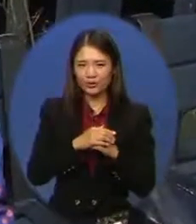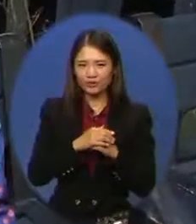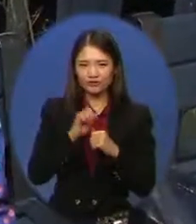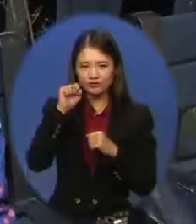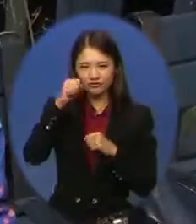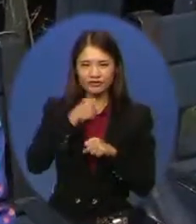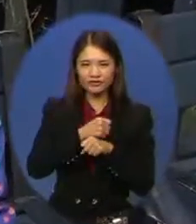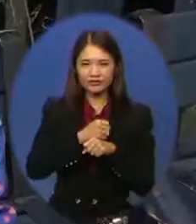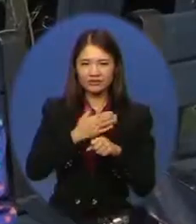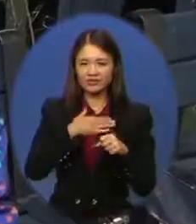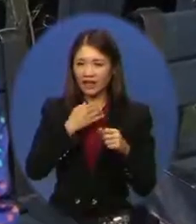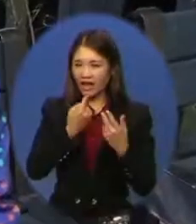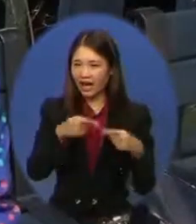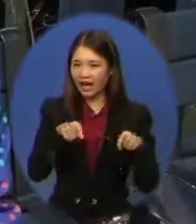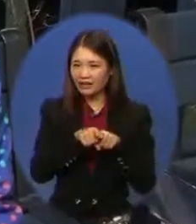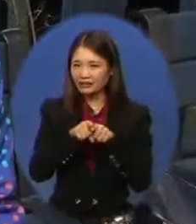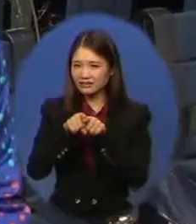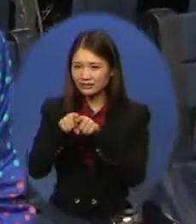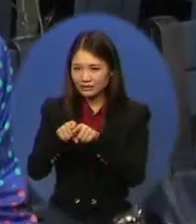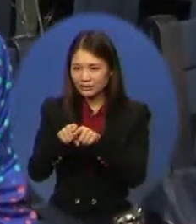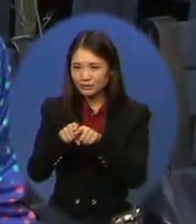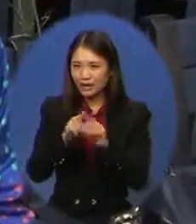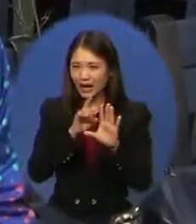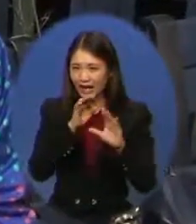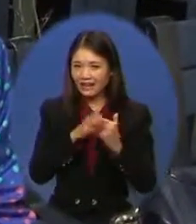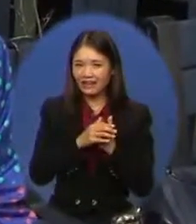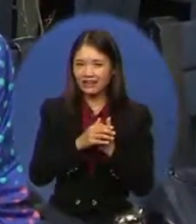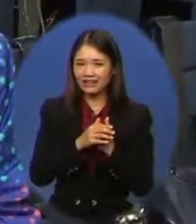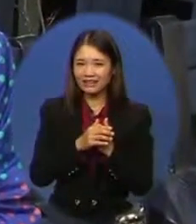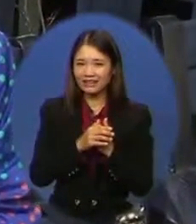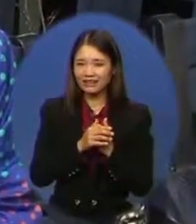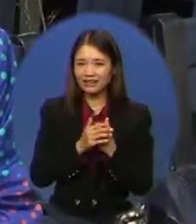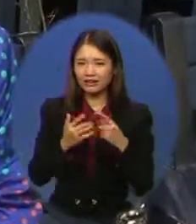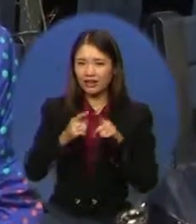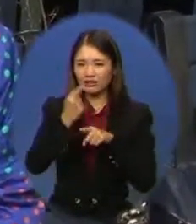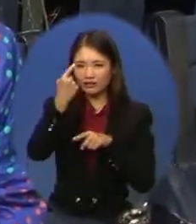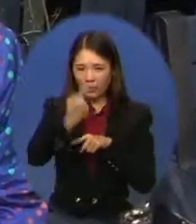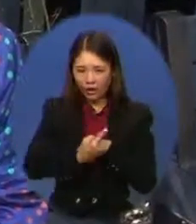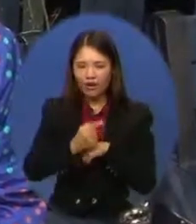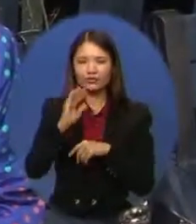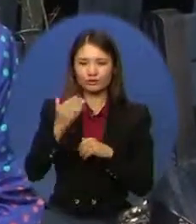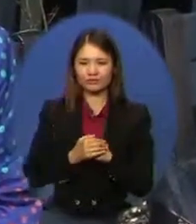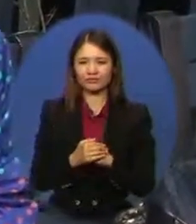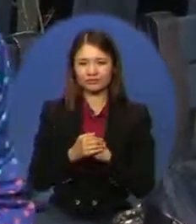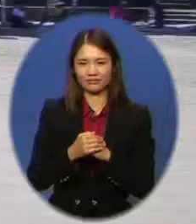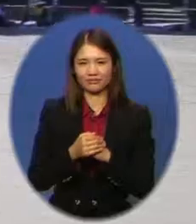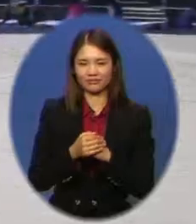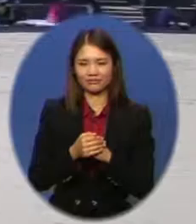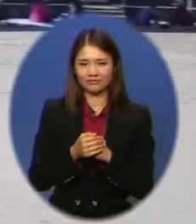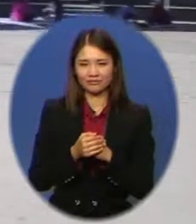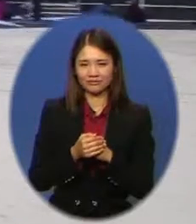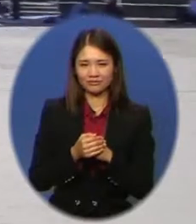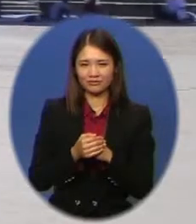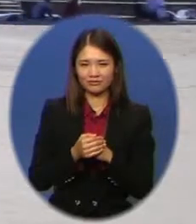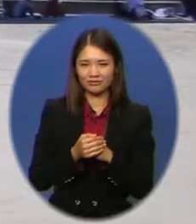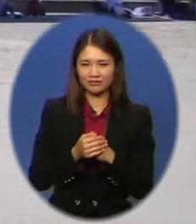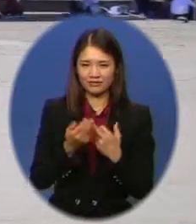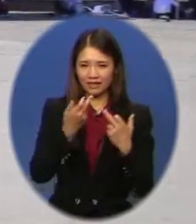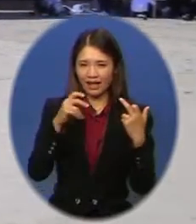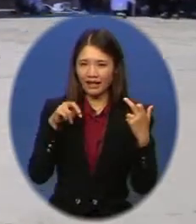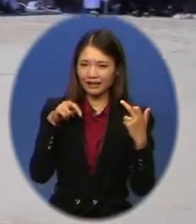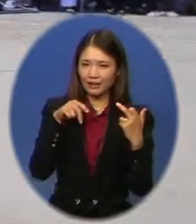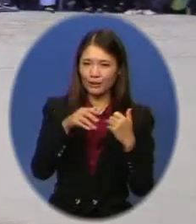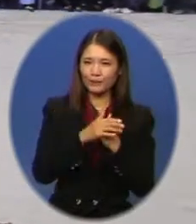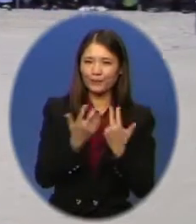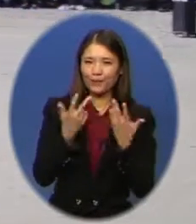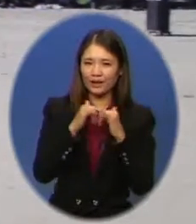오면 끝인데? 예? 알았어. 안 오면? 와야지, 안 오면 돼. 잘해. 산을 내려오면